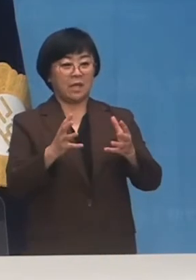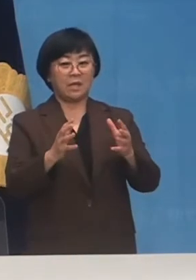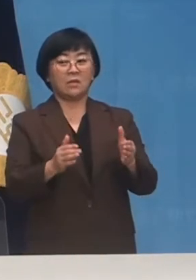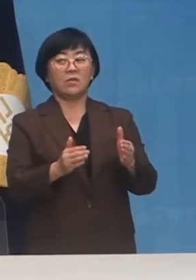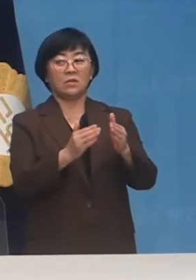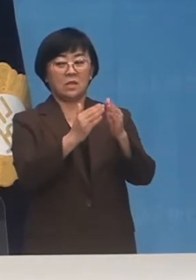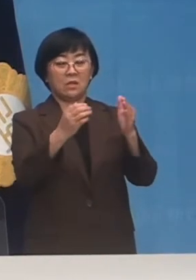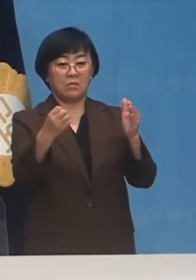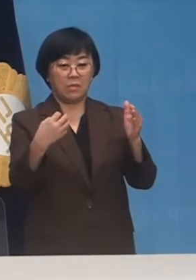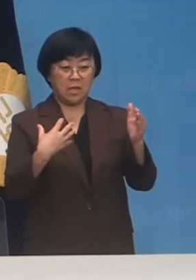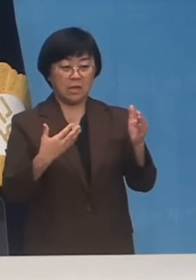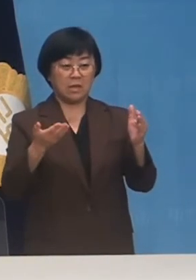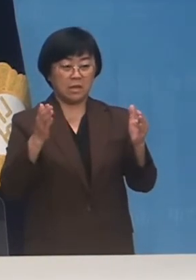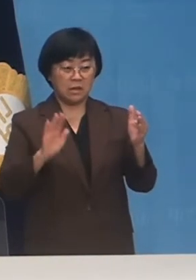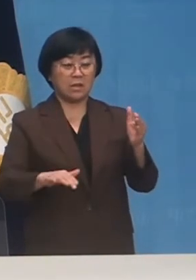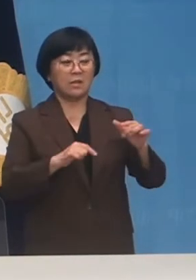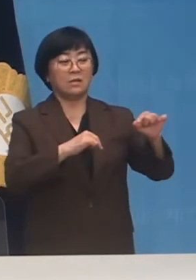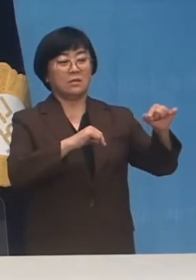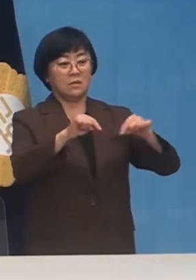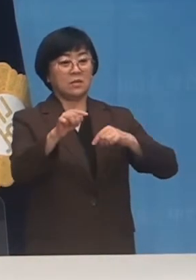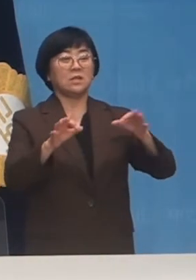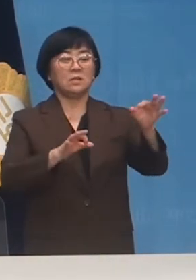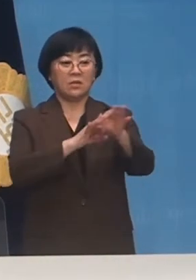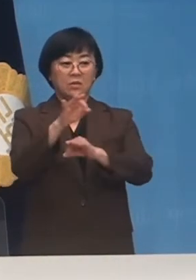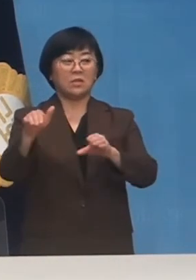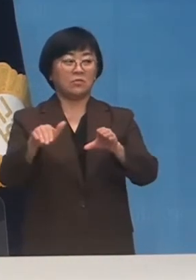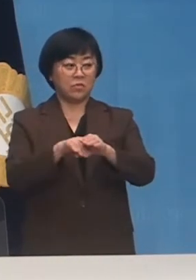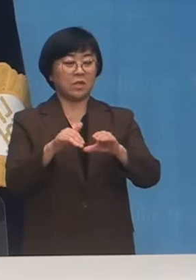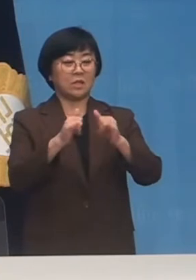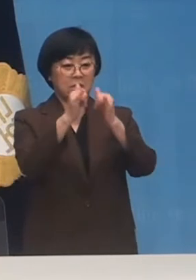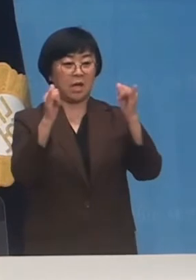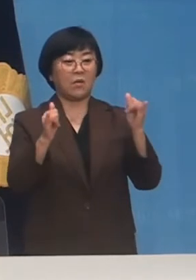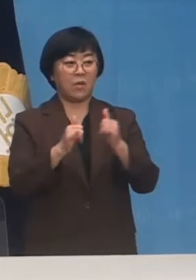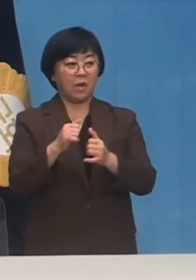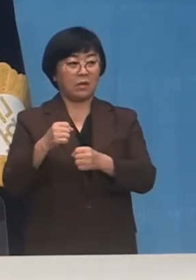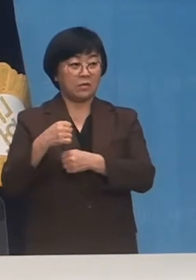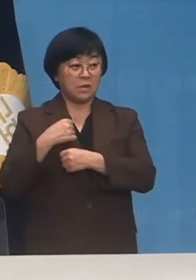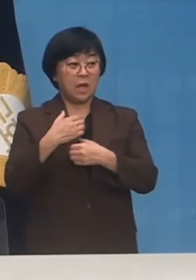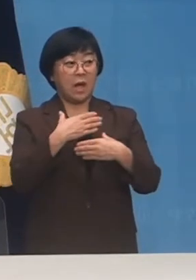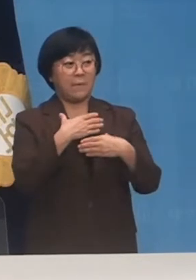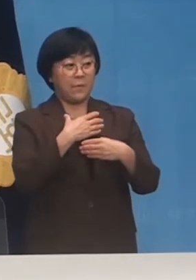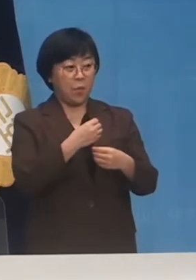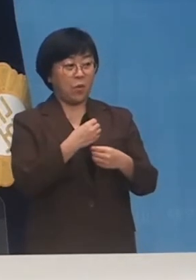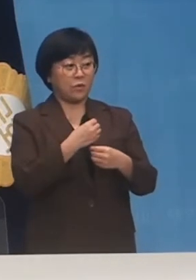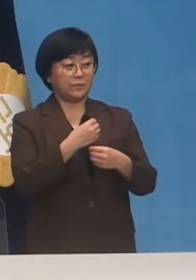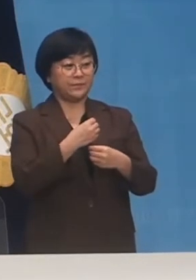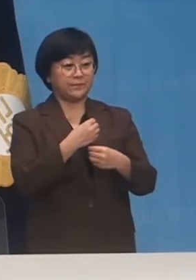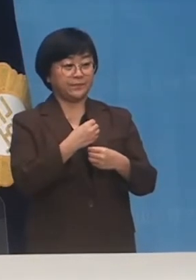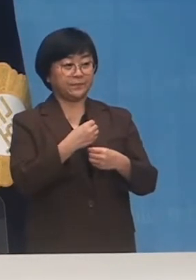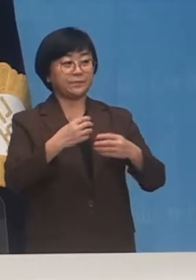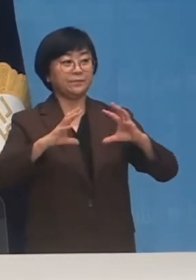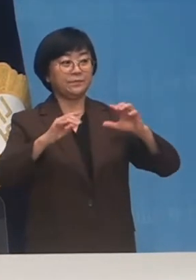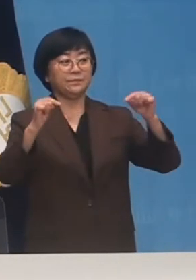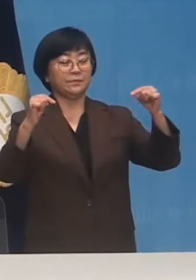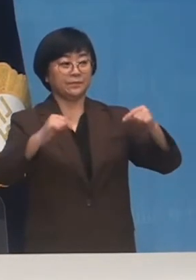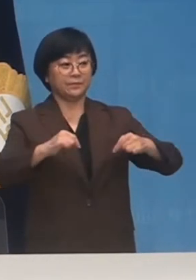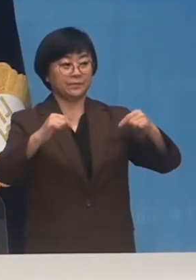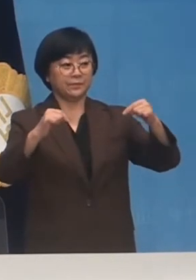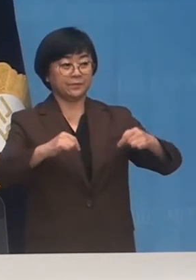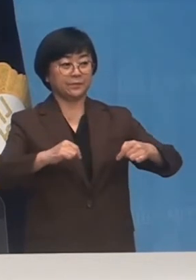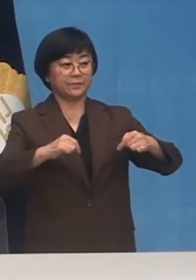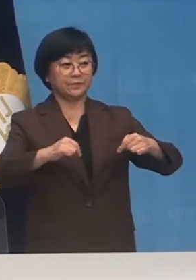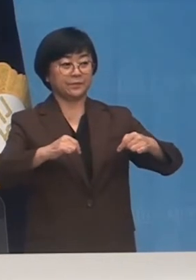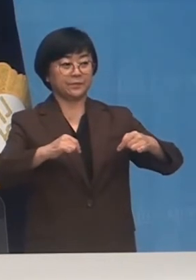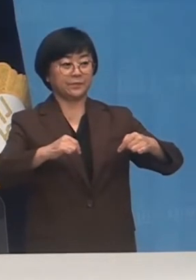해놓고 정치, 경제, 문화, 사회, 군사, 안보, 외교,